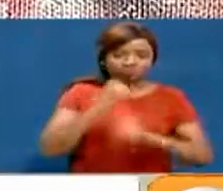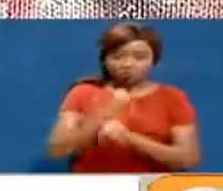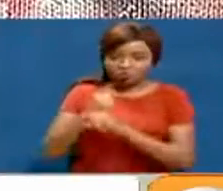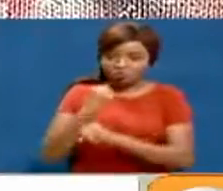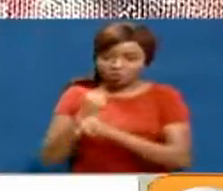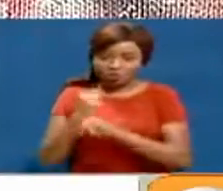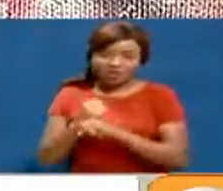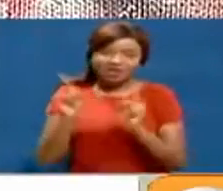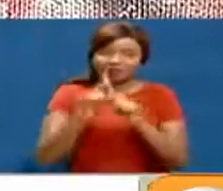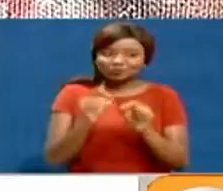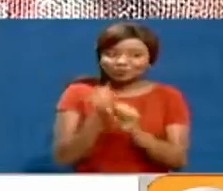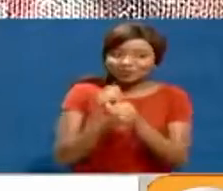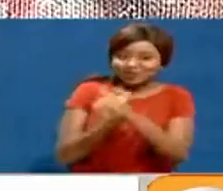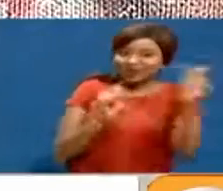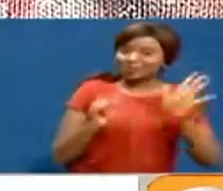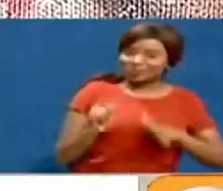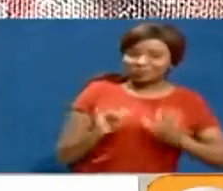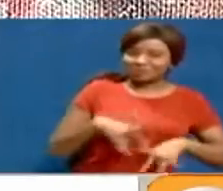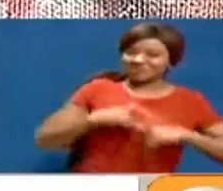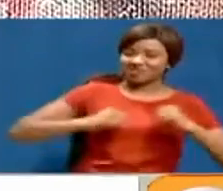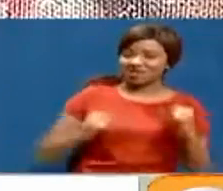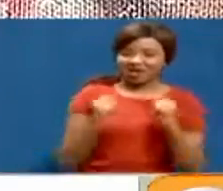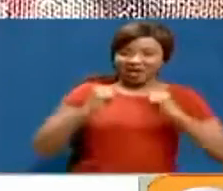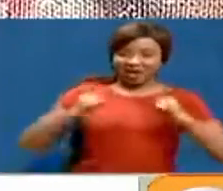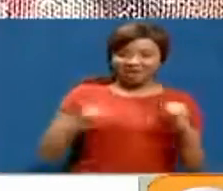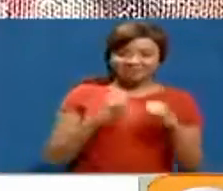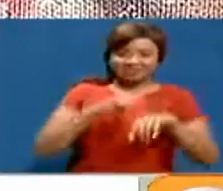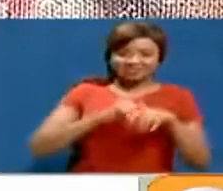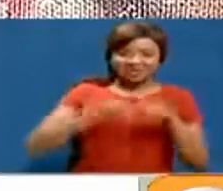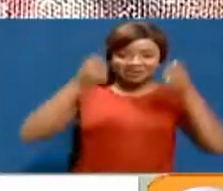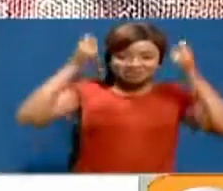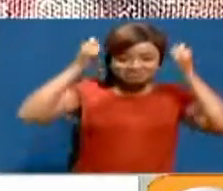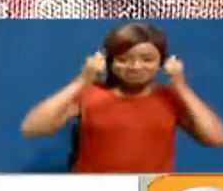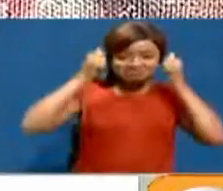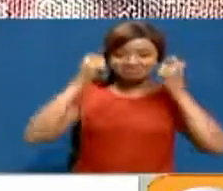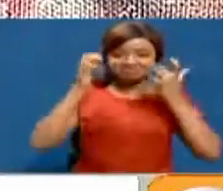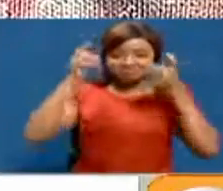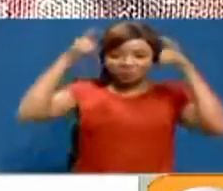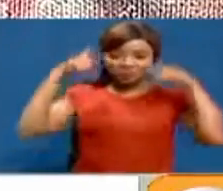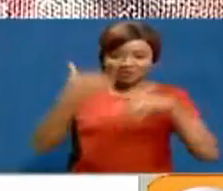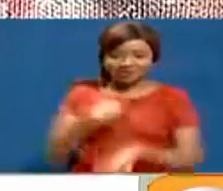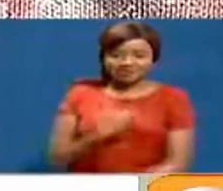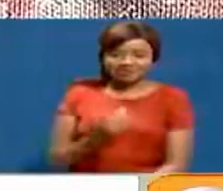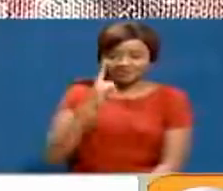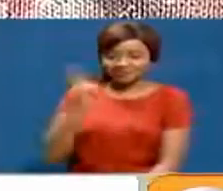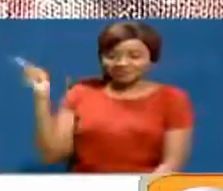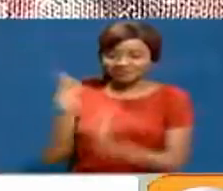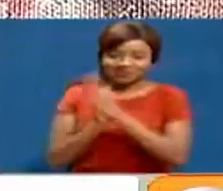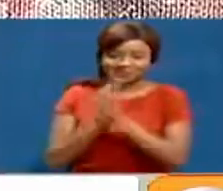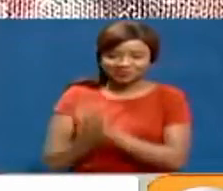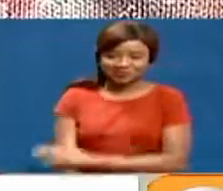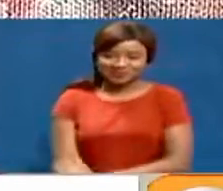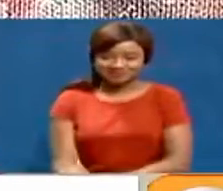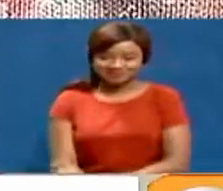na kuweka tabasamu kwenye nyuso za wanaovalia wigi wanazotengeneza. Hebu tuangazie makala ya mwanamke